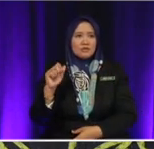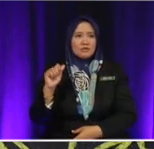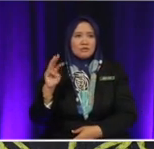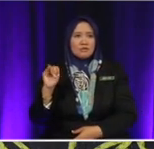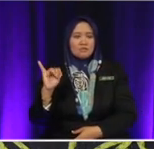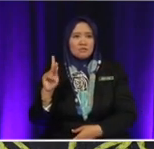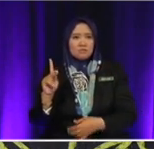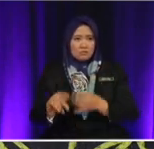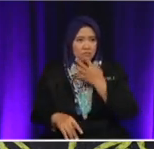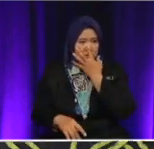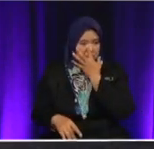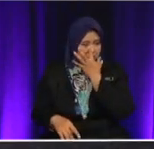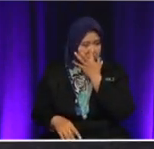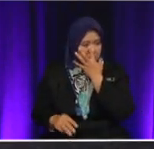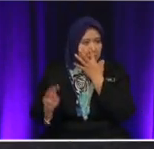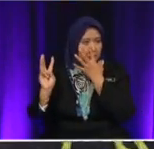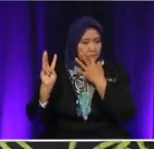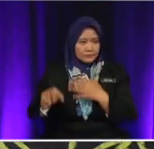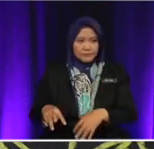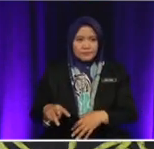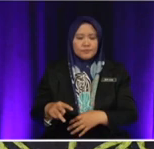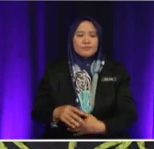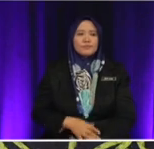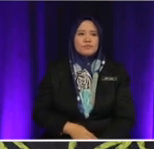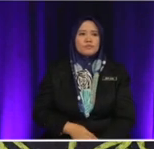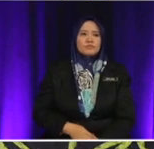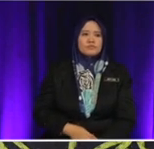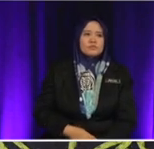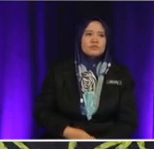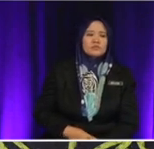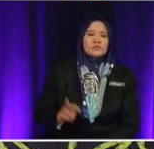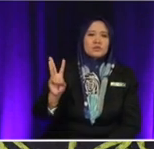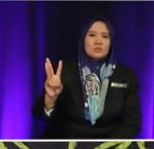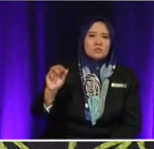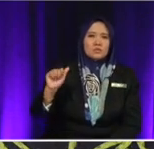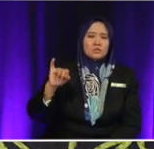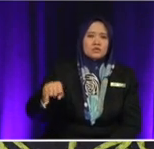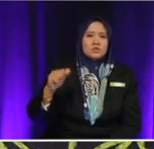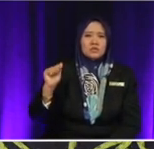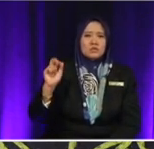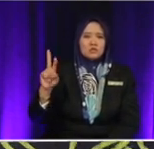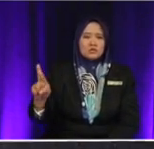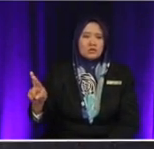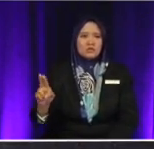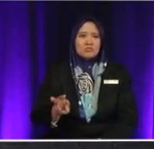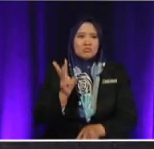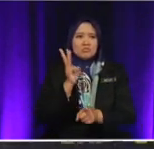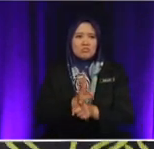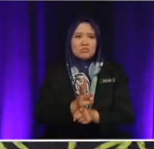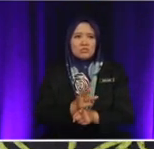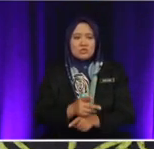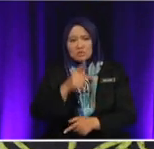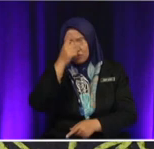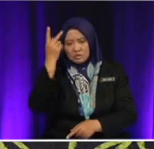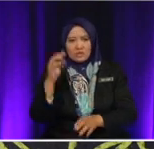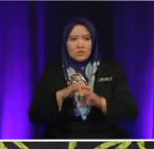Wajar buat kumpulan dinamik. Okey, wajar. Jelaskan. Kenapa, Afika? Sebab kumpulan dinamik ini